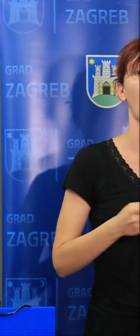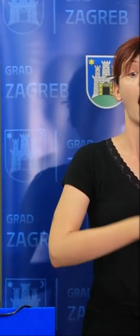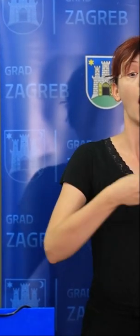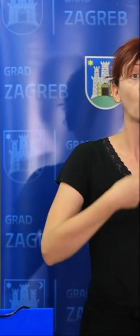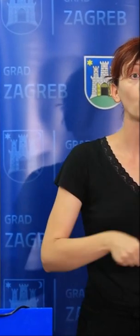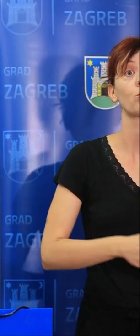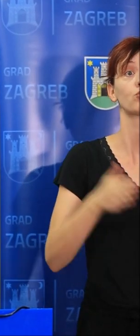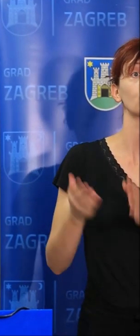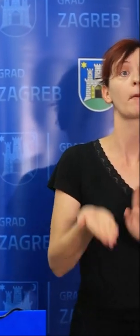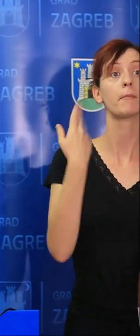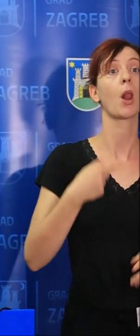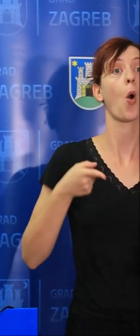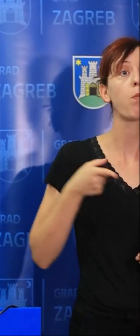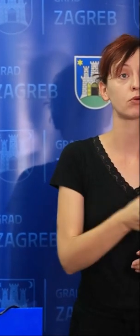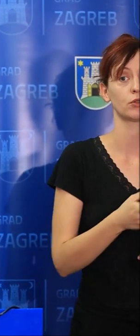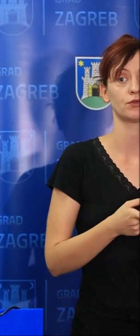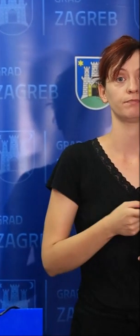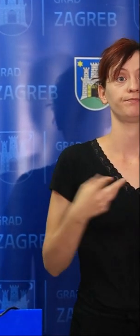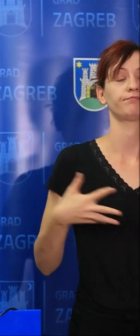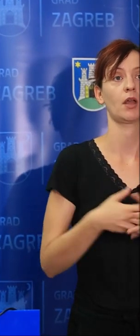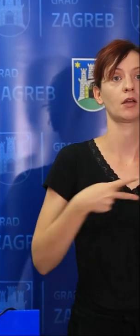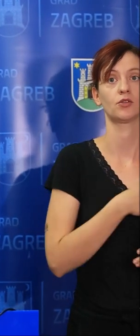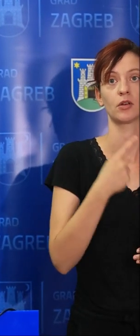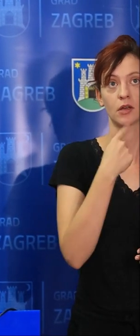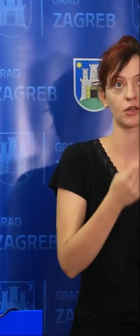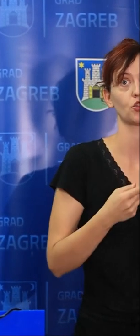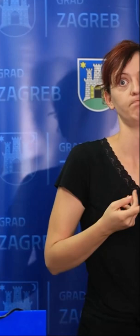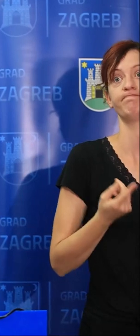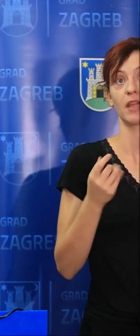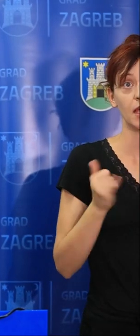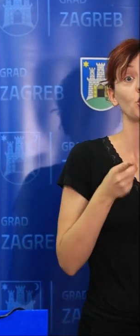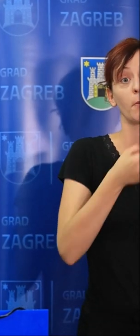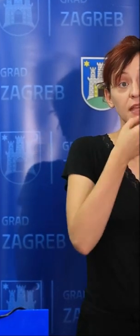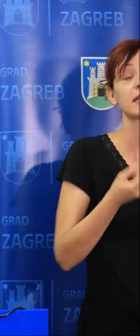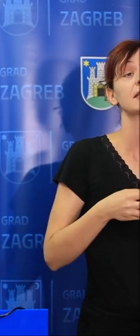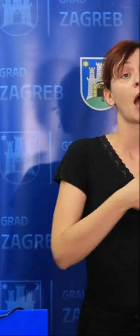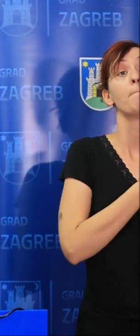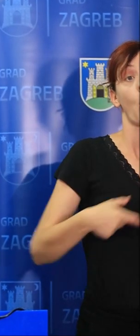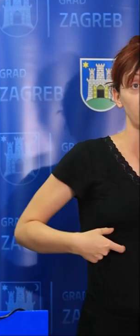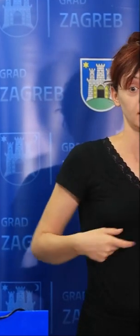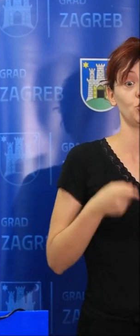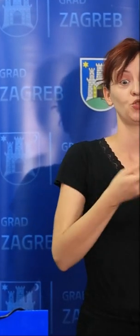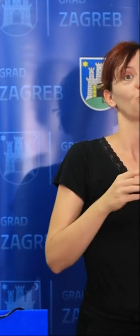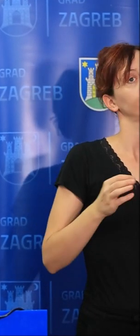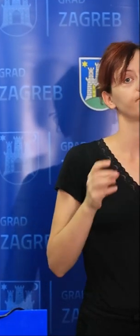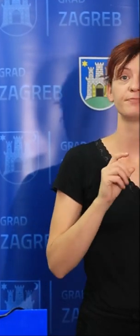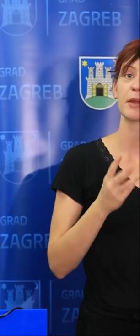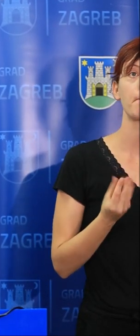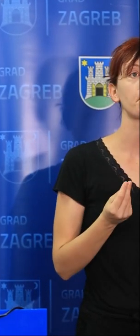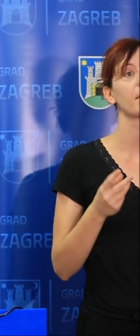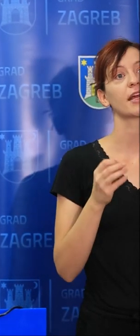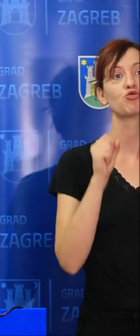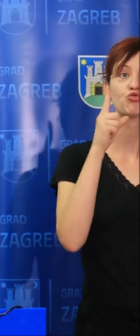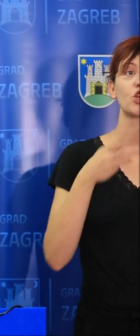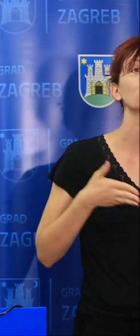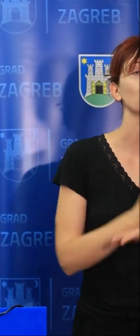to je pitanje za policiju, mislim, ono, nevjerojatno su to slučajnosti, jel tako, u istom noćnom klubu, sjetite se tada kako sam komentirao kad je